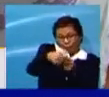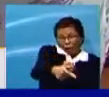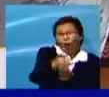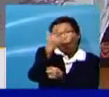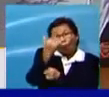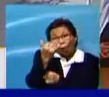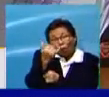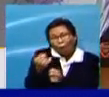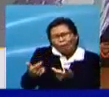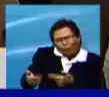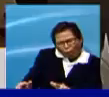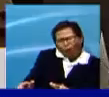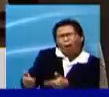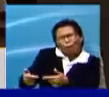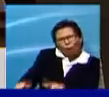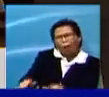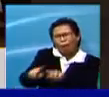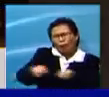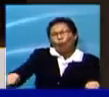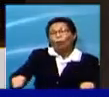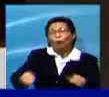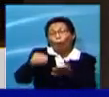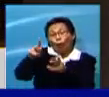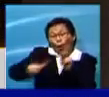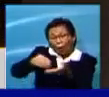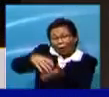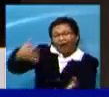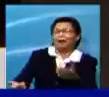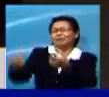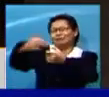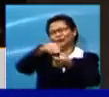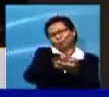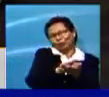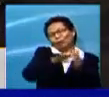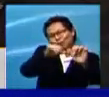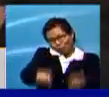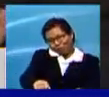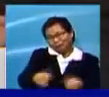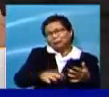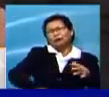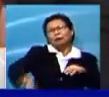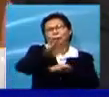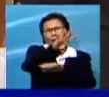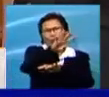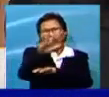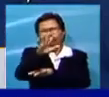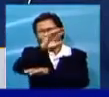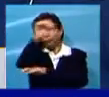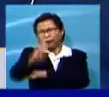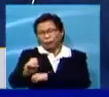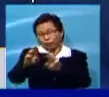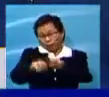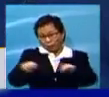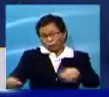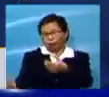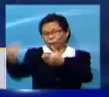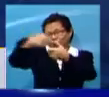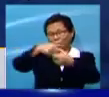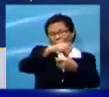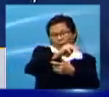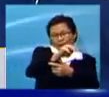membuka peluang kepada pelajar golongan berada memasuki sekolah berkenaan. Ketika ini, kira-kira 45% pelajar yang